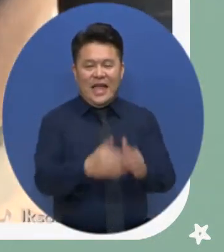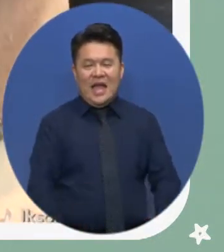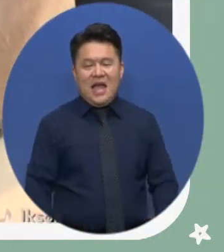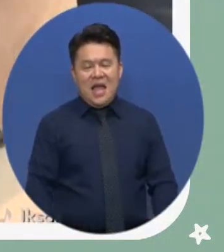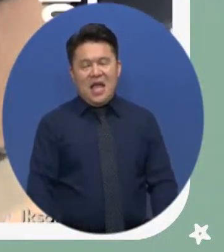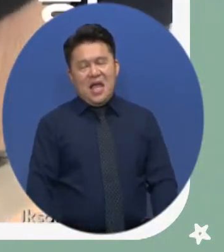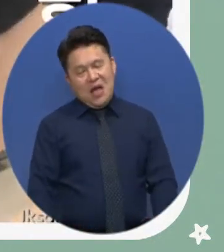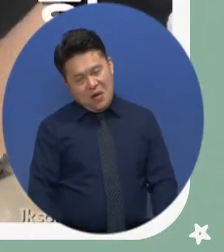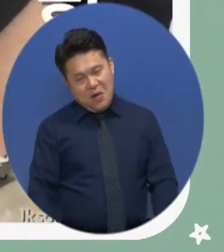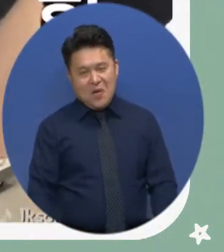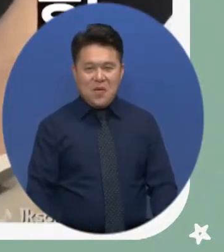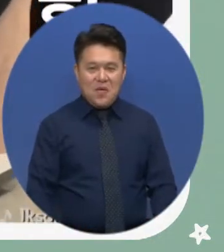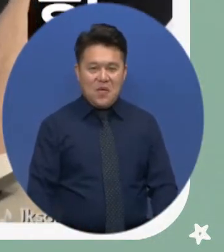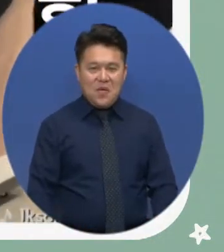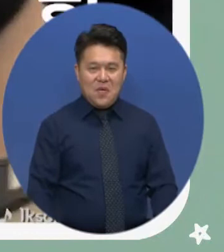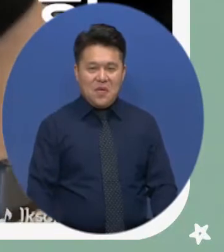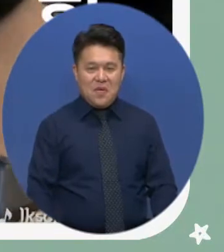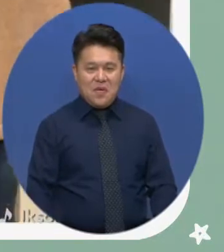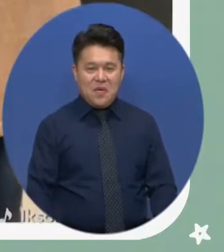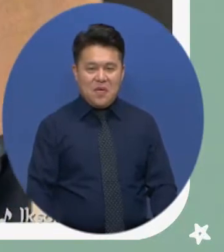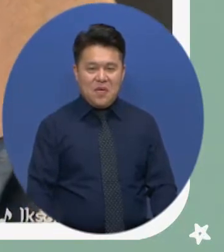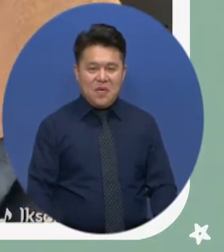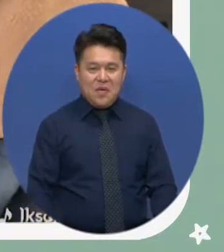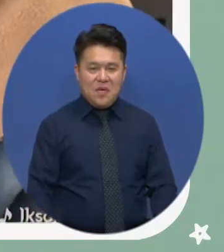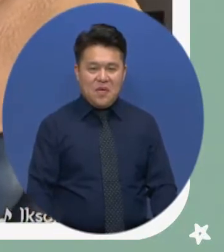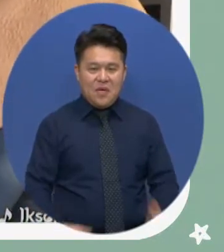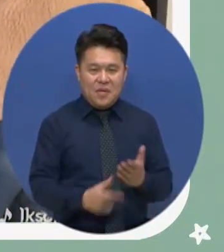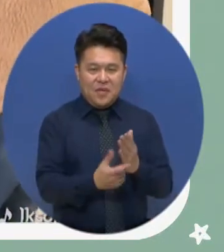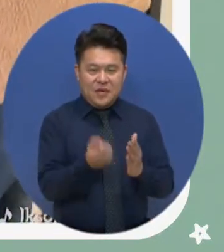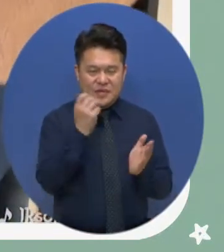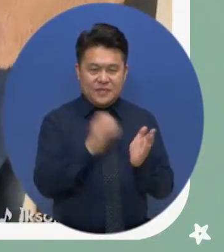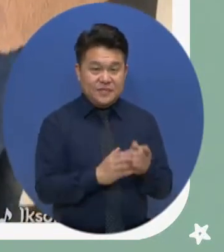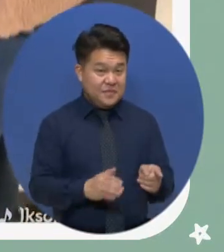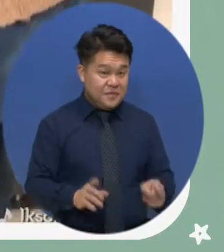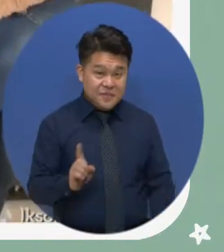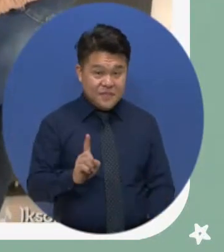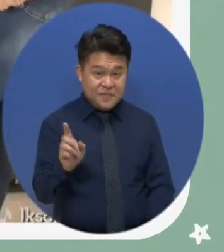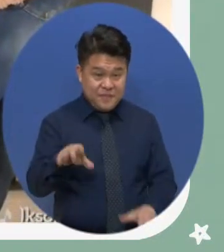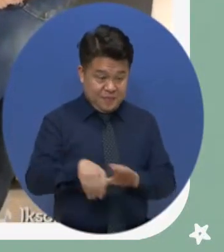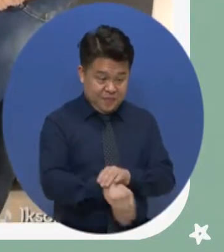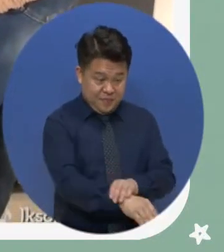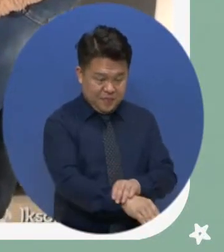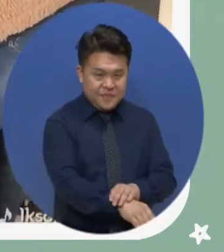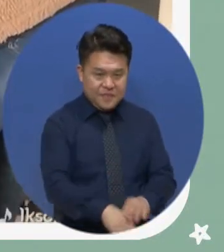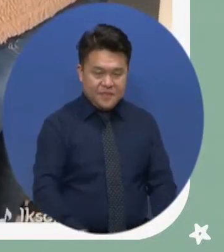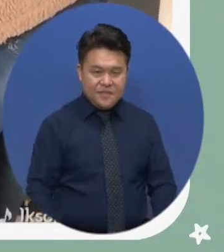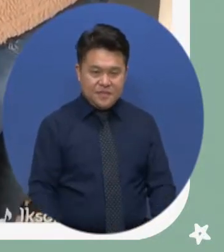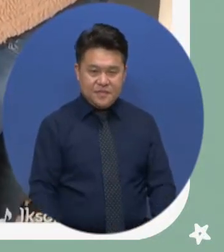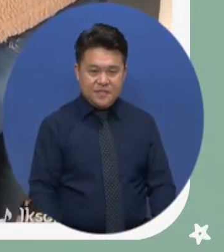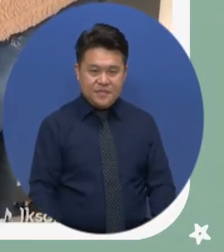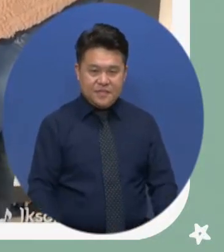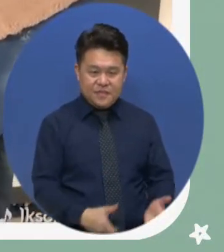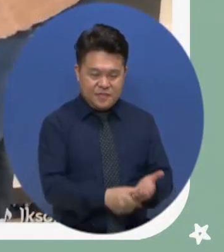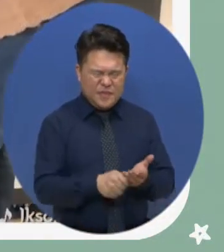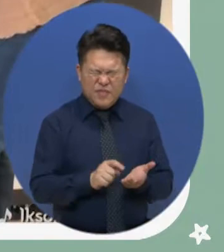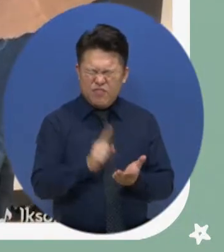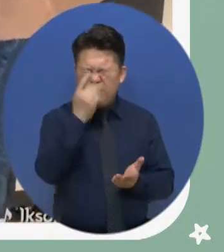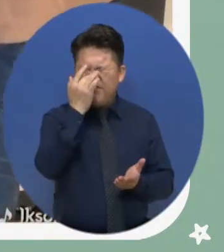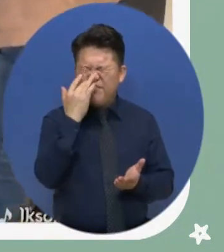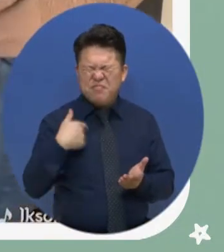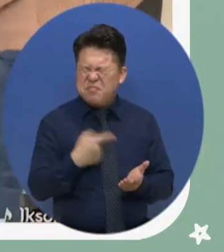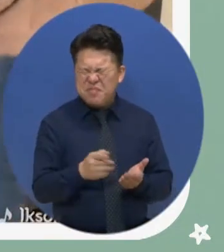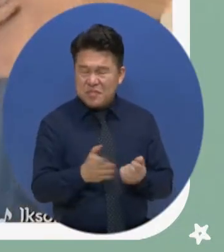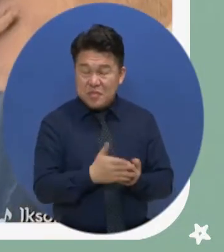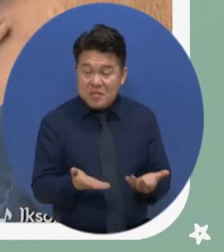아, 뭐. 개인분의 찍재질 깊어졌어요, 이거. 어디? 그, 어, 네. 여기? 네. 찍재질 나와도 뭐가 뭔지